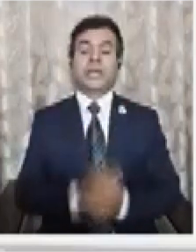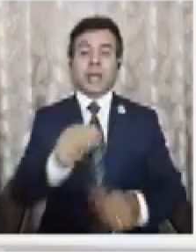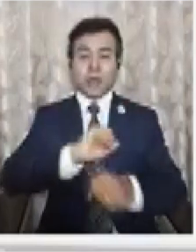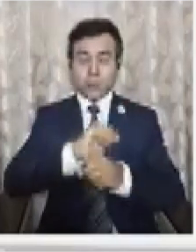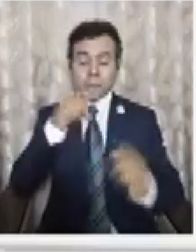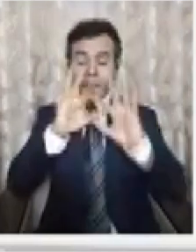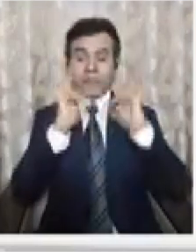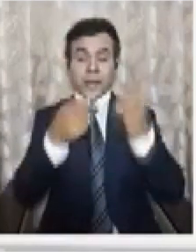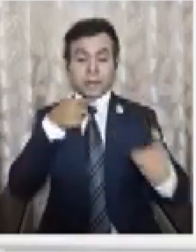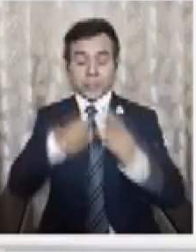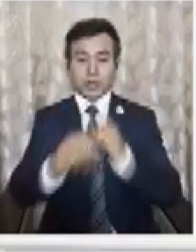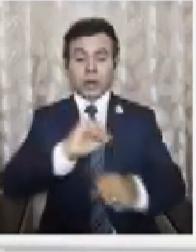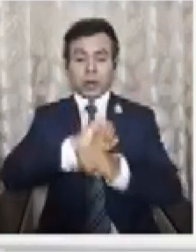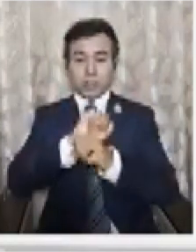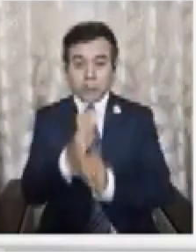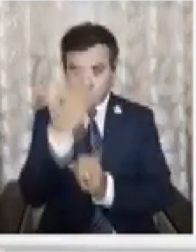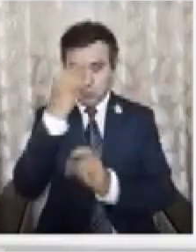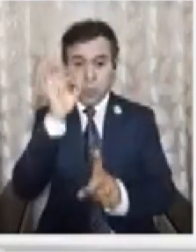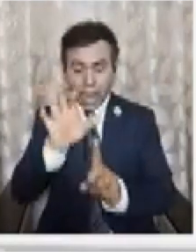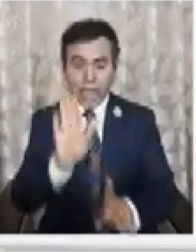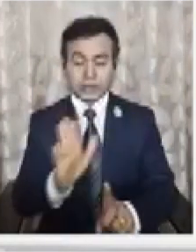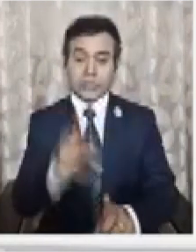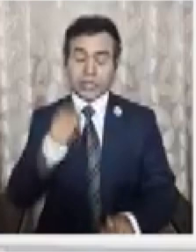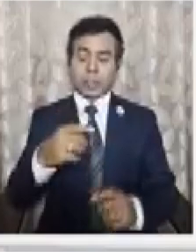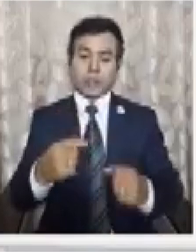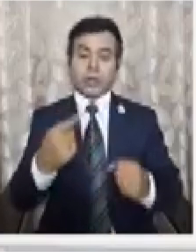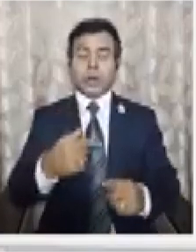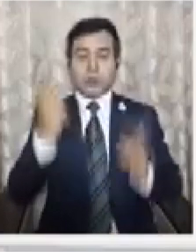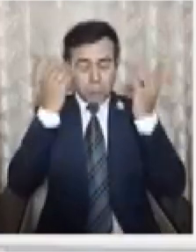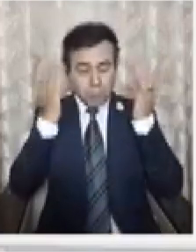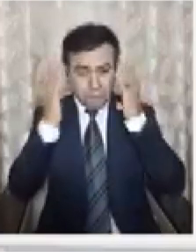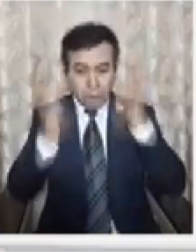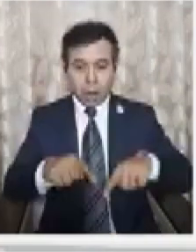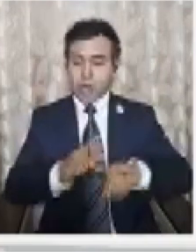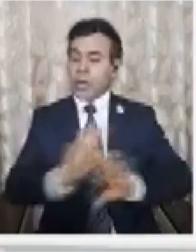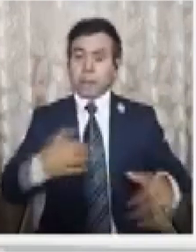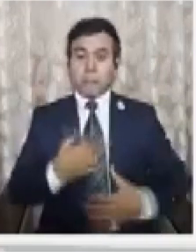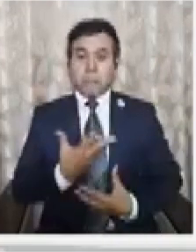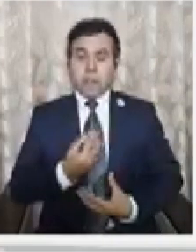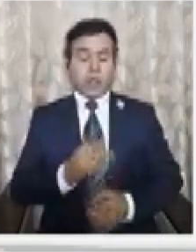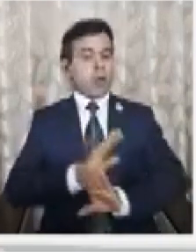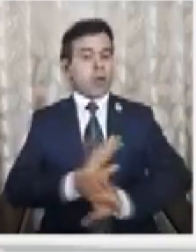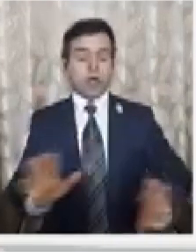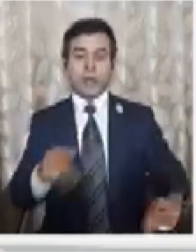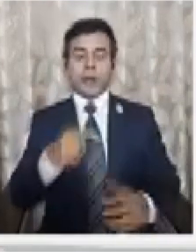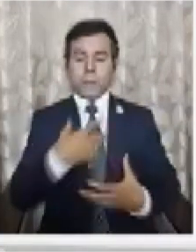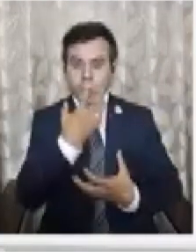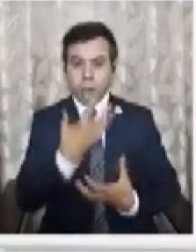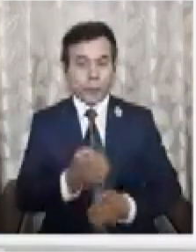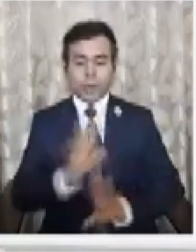থাকবেন, মনোবল দৃঢ় রাখবেন। যারা আক্রান্ত হয়েছেন তারা মানবিক মনোবল অবশ্যই দৃঢ়